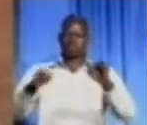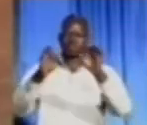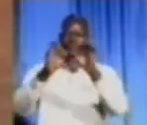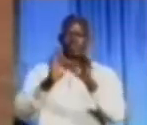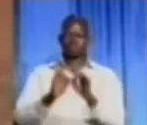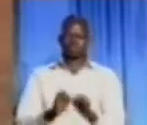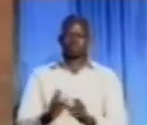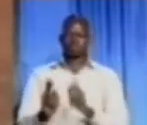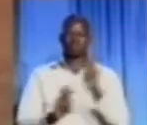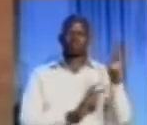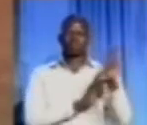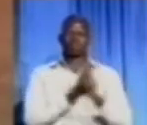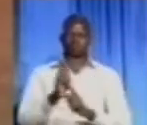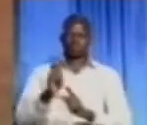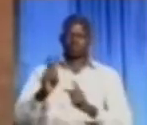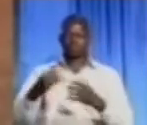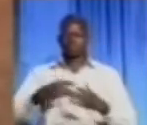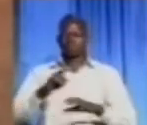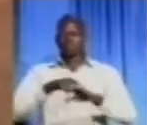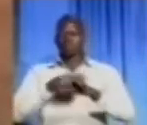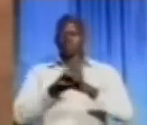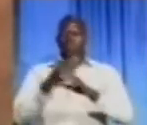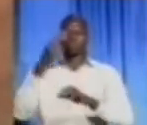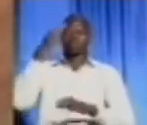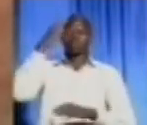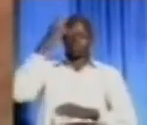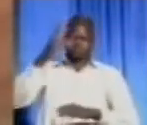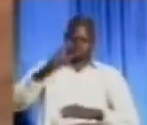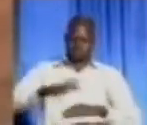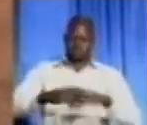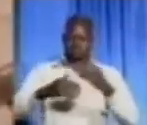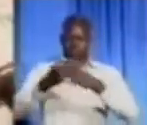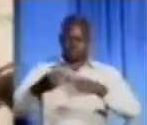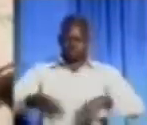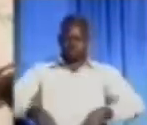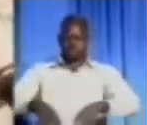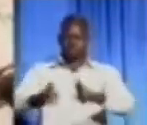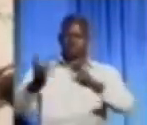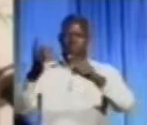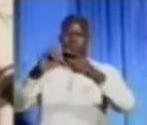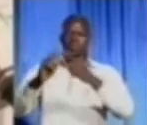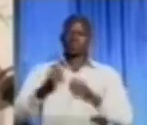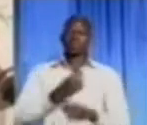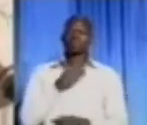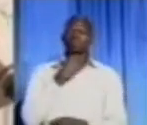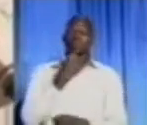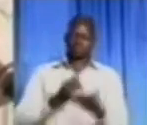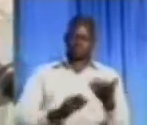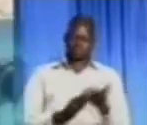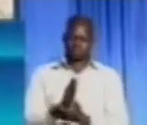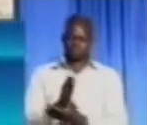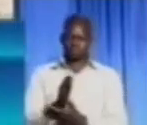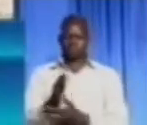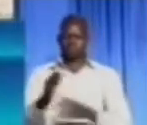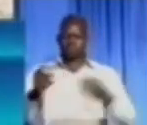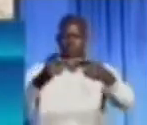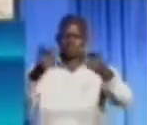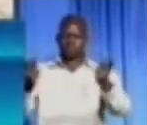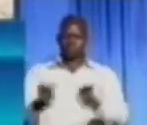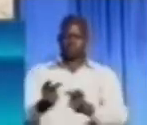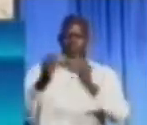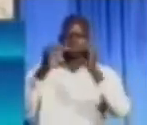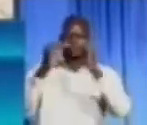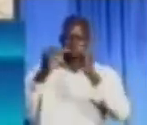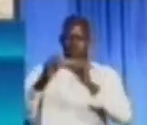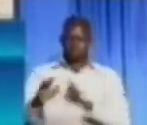La population a longtemps rêvé du bitumage de ce tronçon. Quand je dis de par sa position frontalière et du